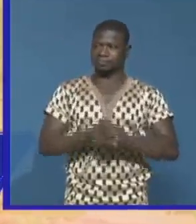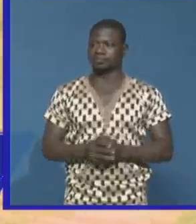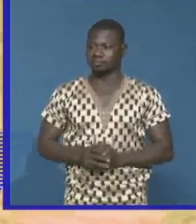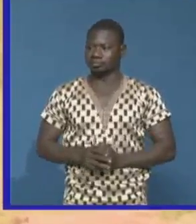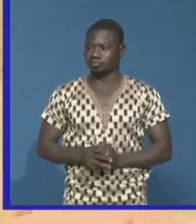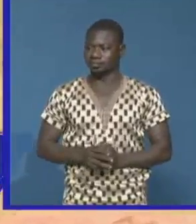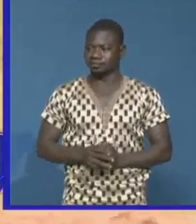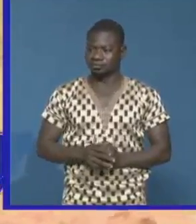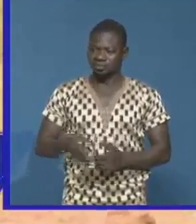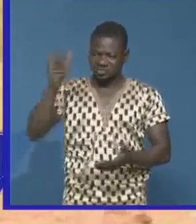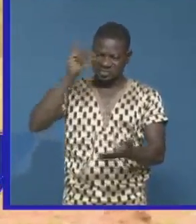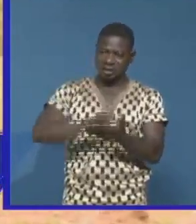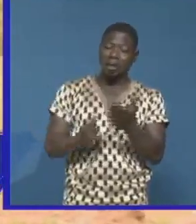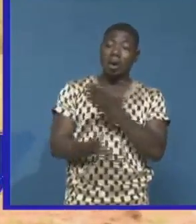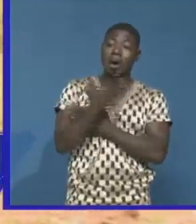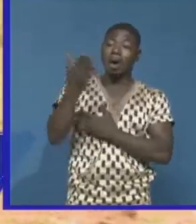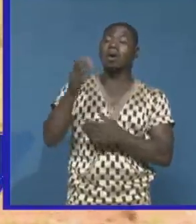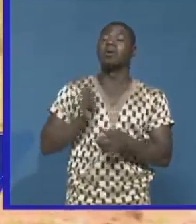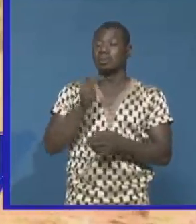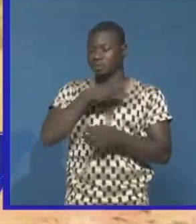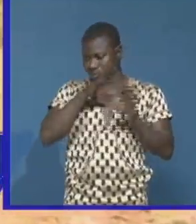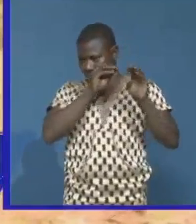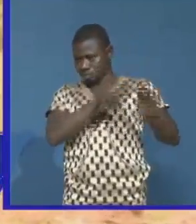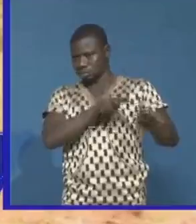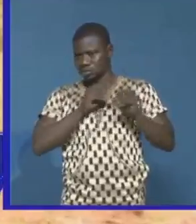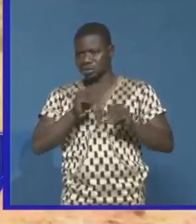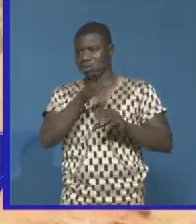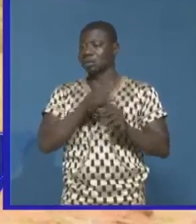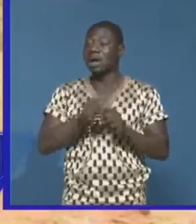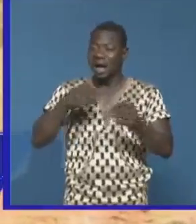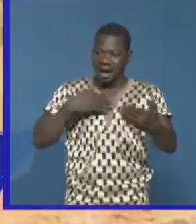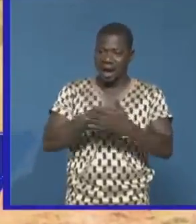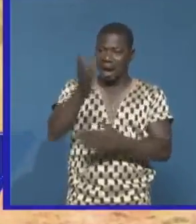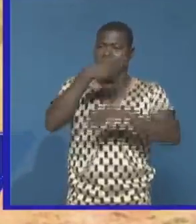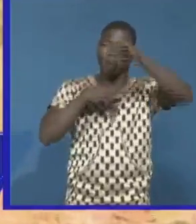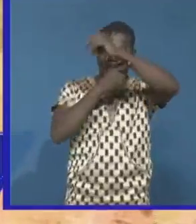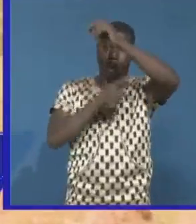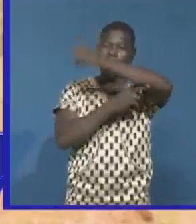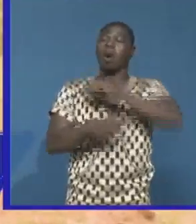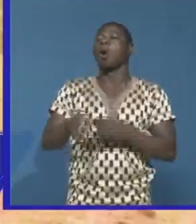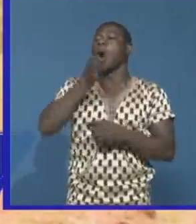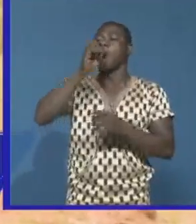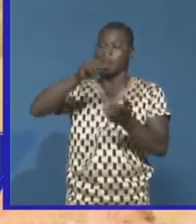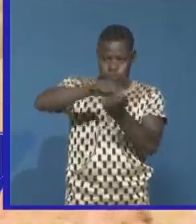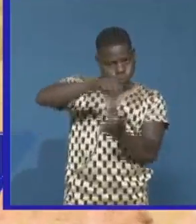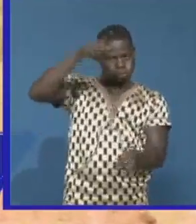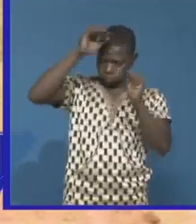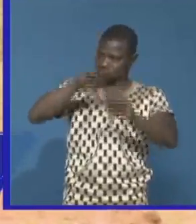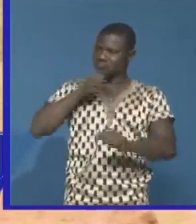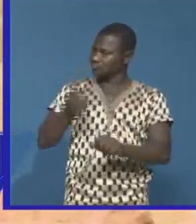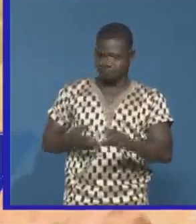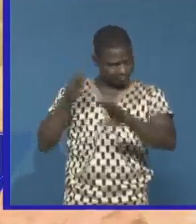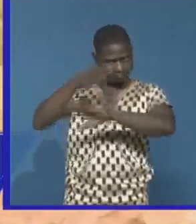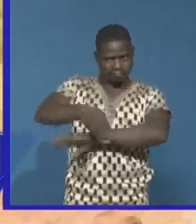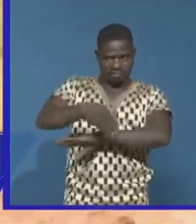Ce matin, on a quitté l'Éguement. Arrivé au niveau du pont, il y avait trop d'eau. On ne pouvait pas passer. On a